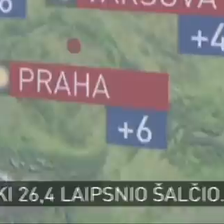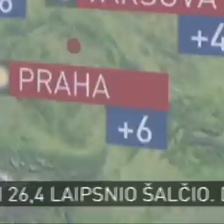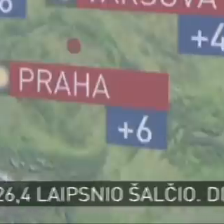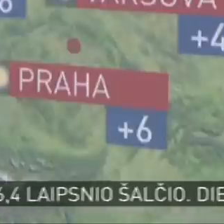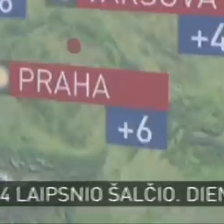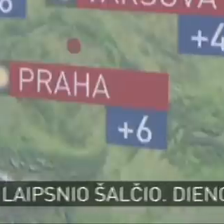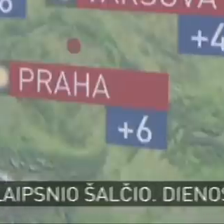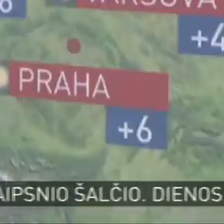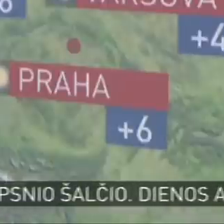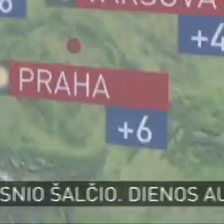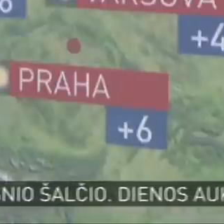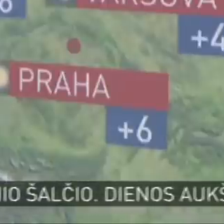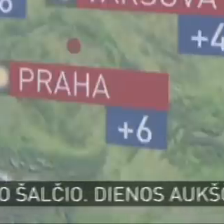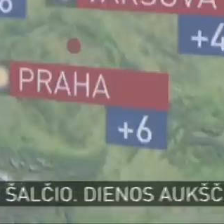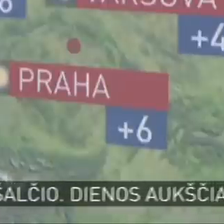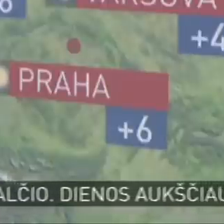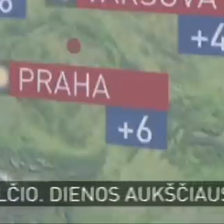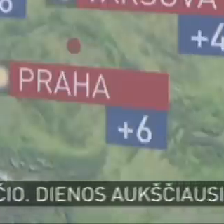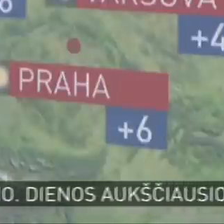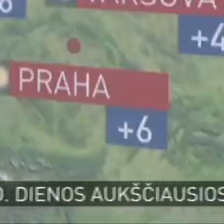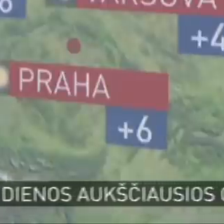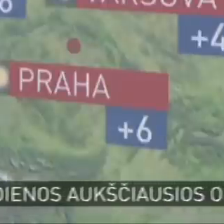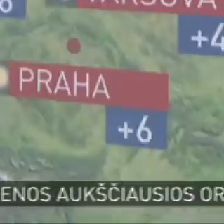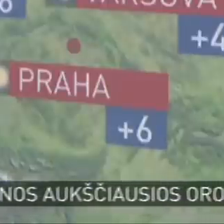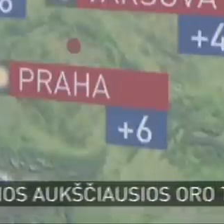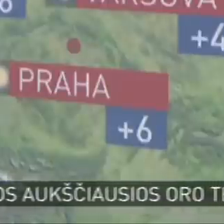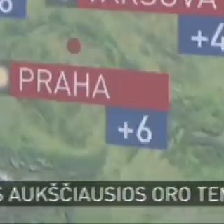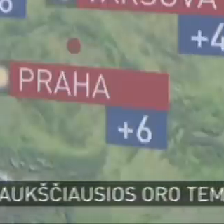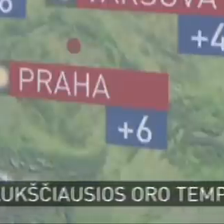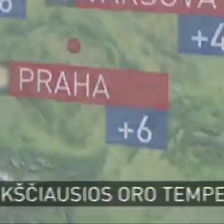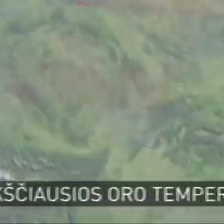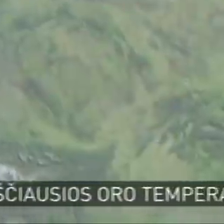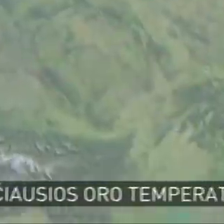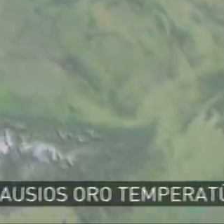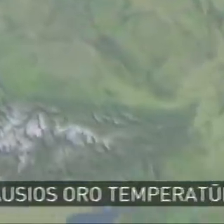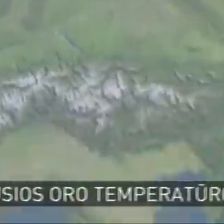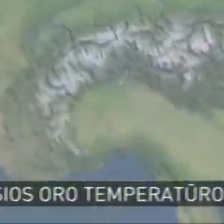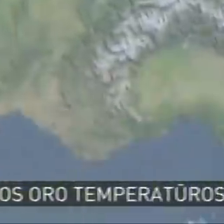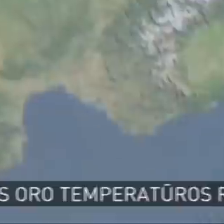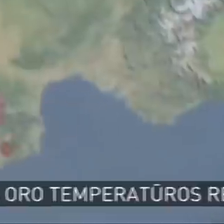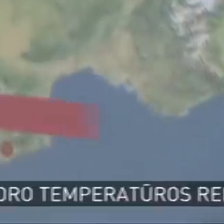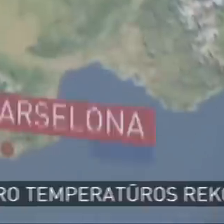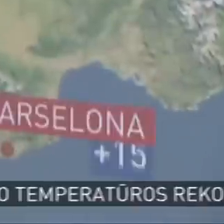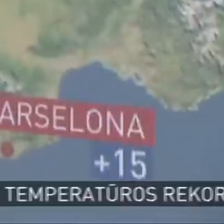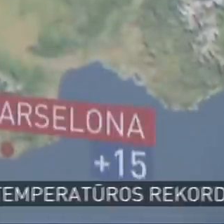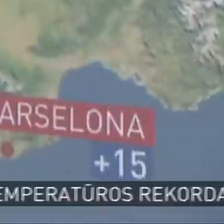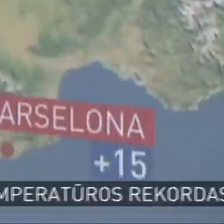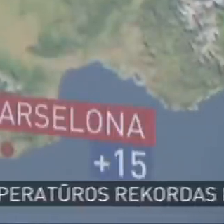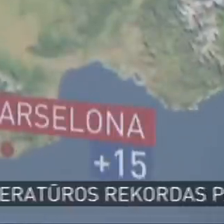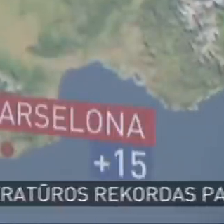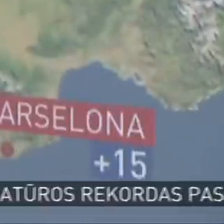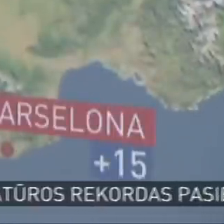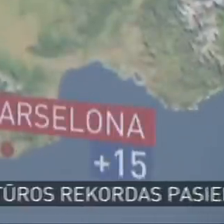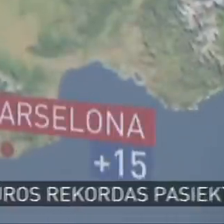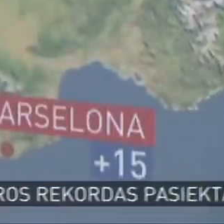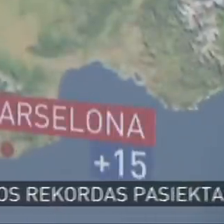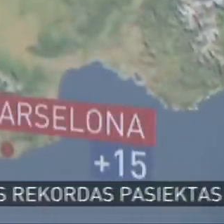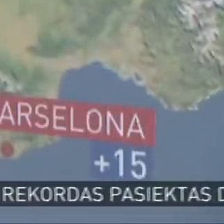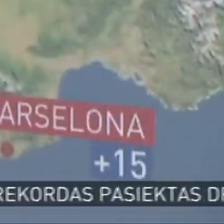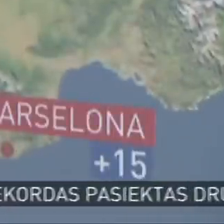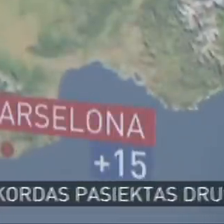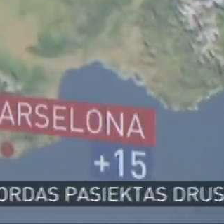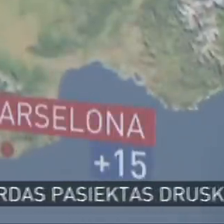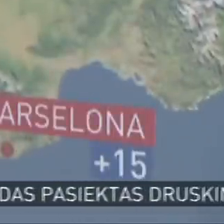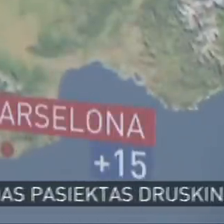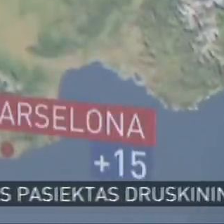vakarų Europoje šilumos nelabai daug, daugiausia tarp 4 ir 7 laipsnių. Paryžiuje iki plus 8 su saulė, 16